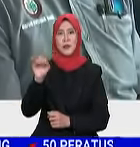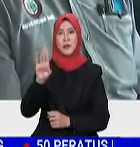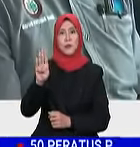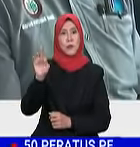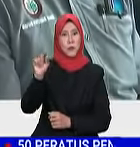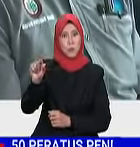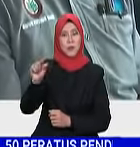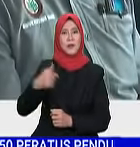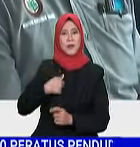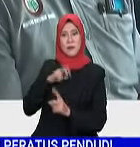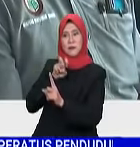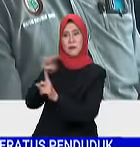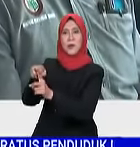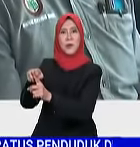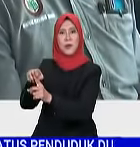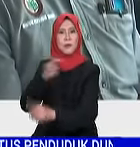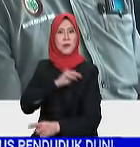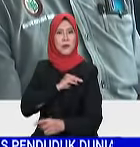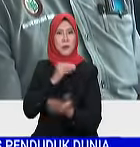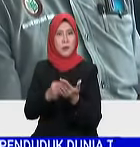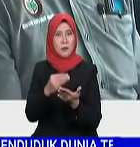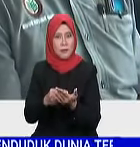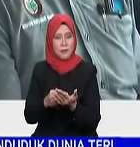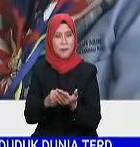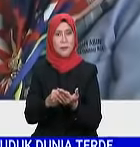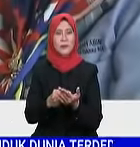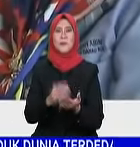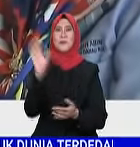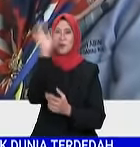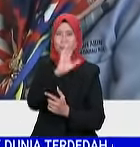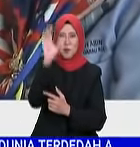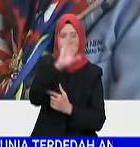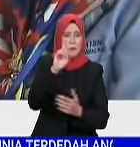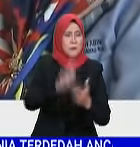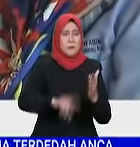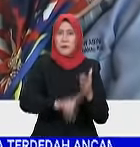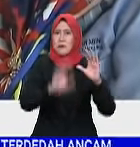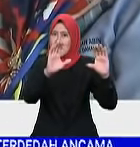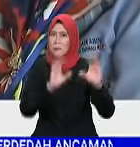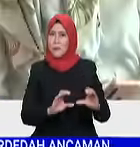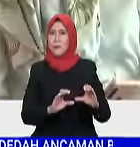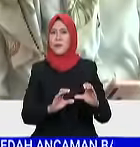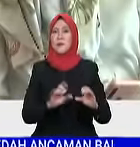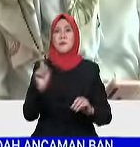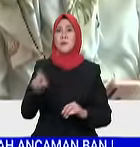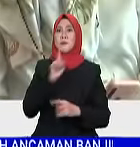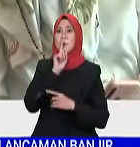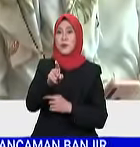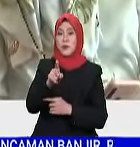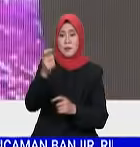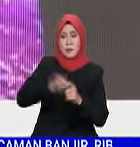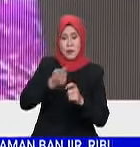sendiri menelpon Menteri Kewangan supaya mencari apa saja cara untuk pastikan